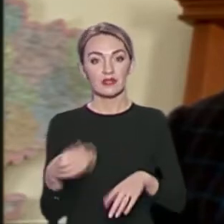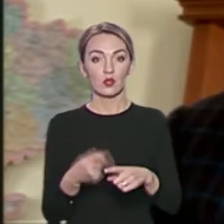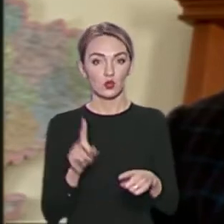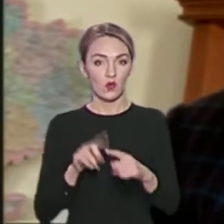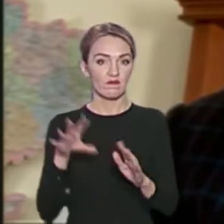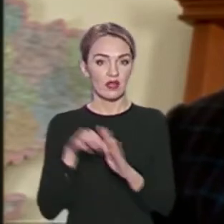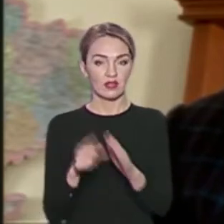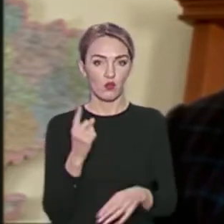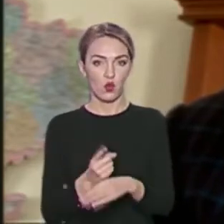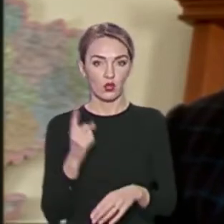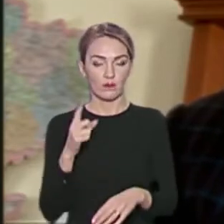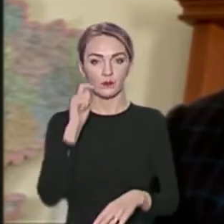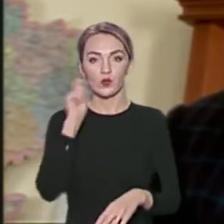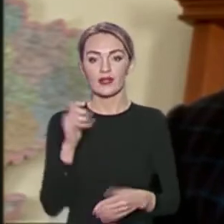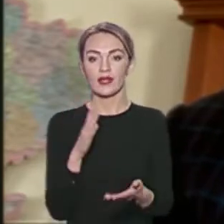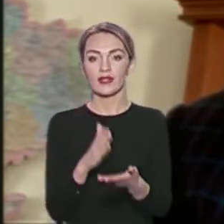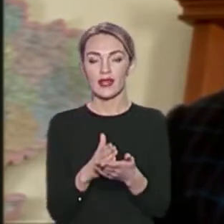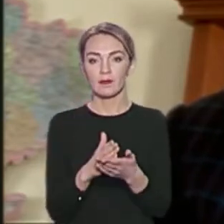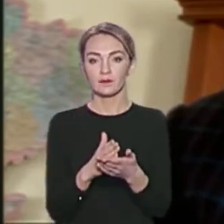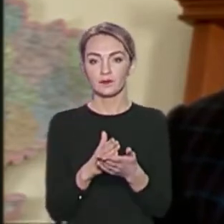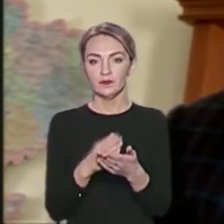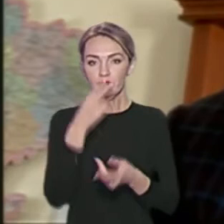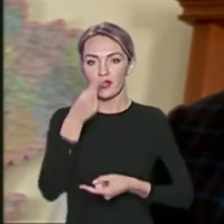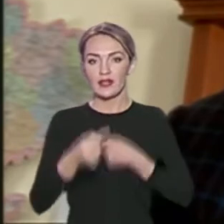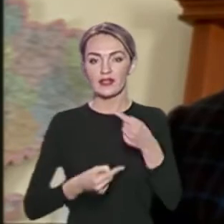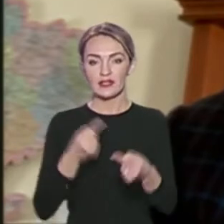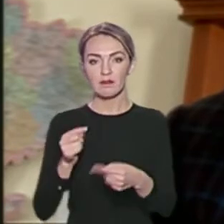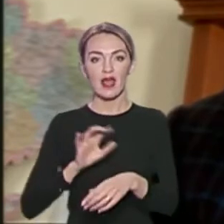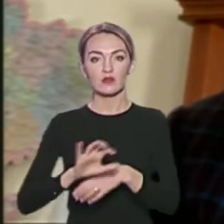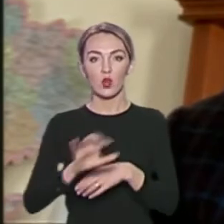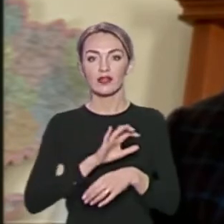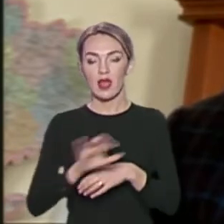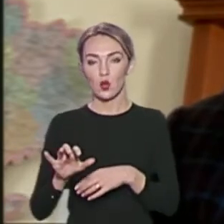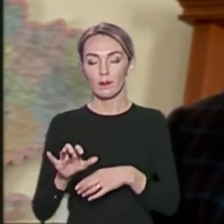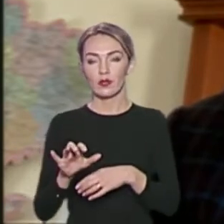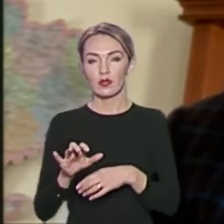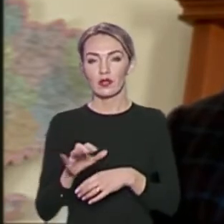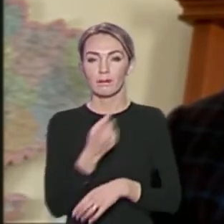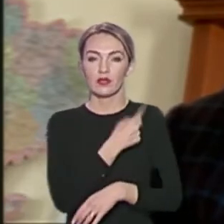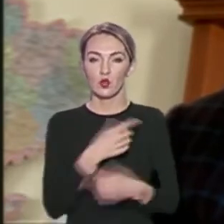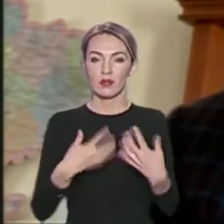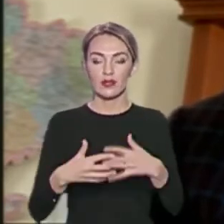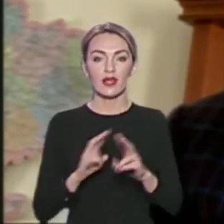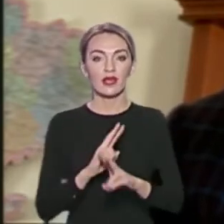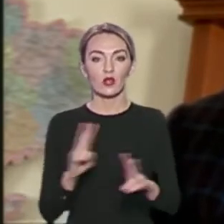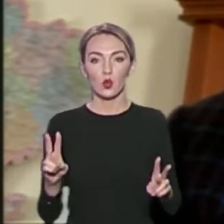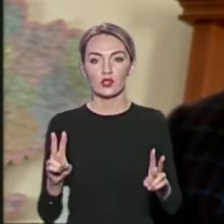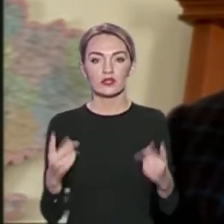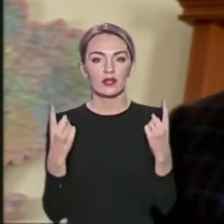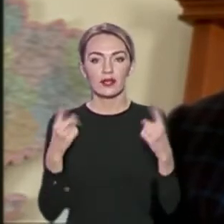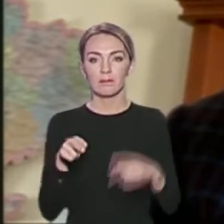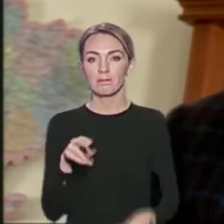заборона. Україна є традиційним експортером продукції медичного обладнання, якихось стрімких піків